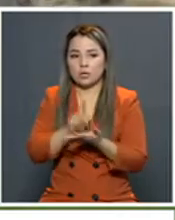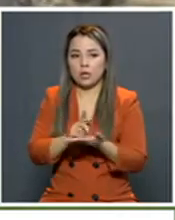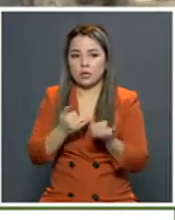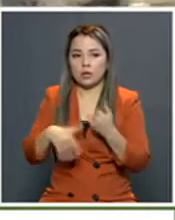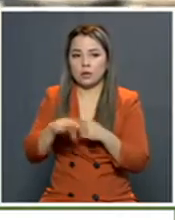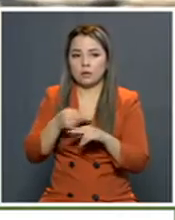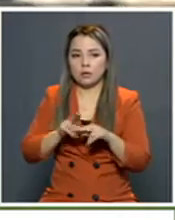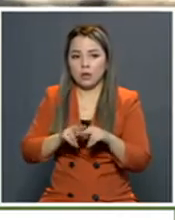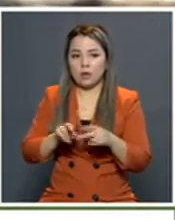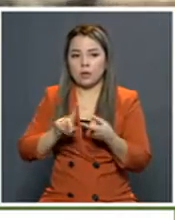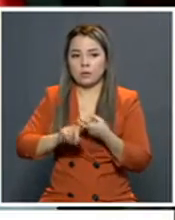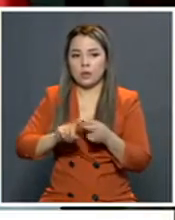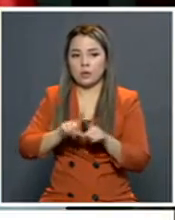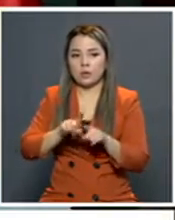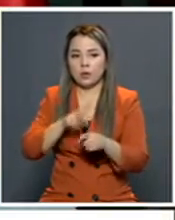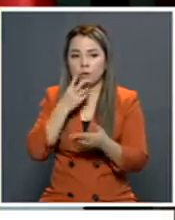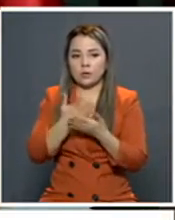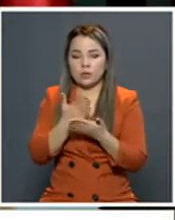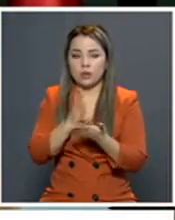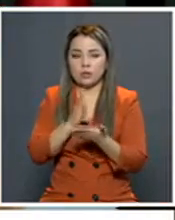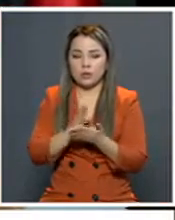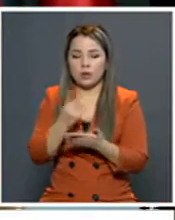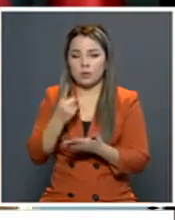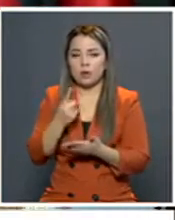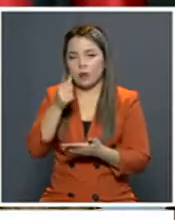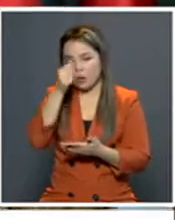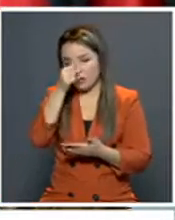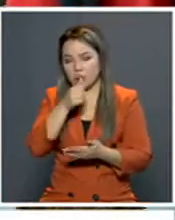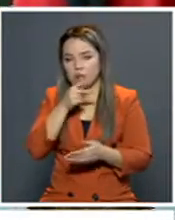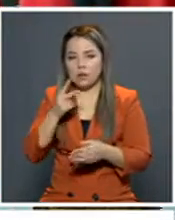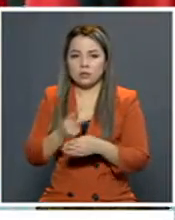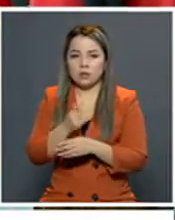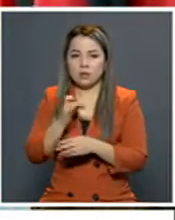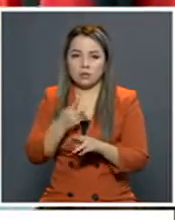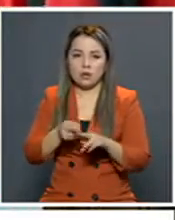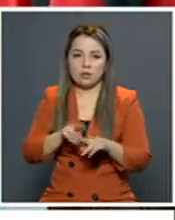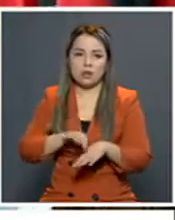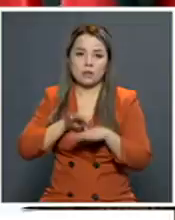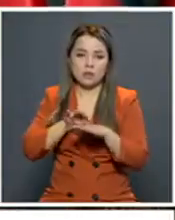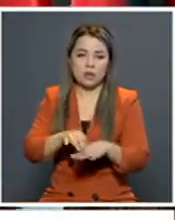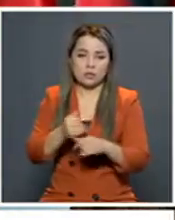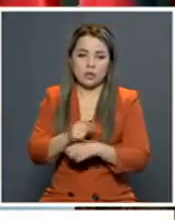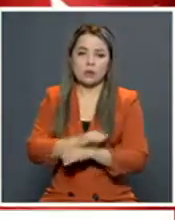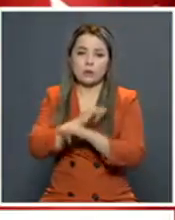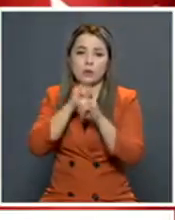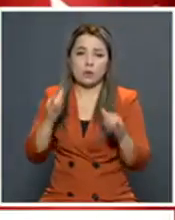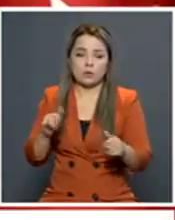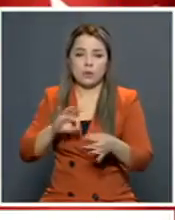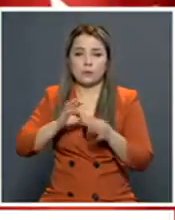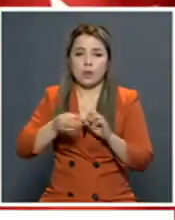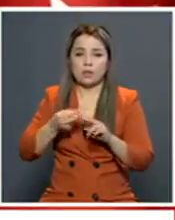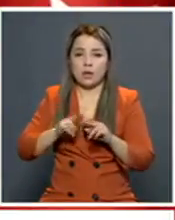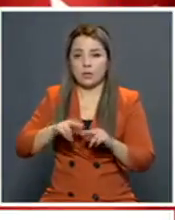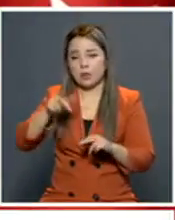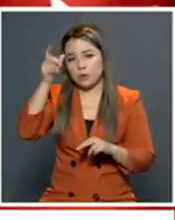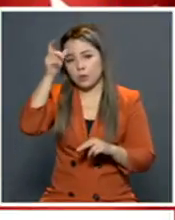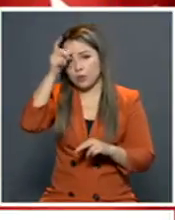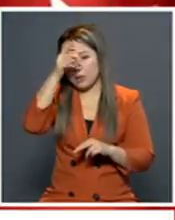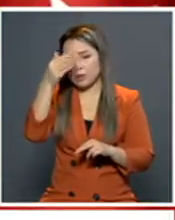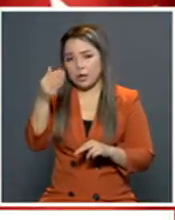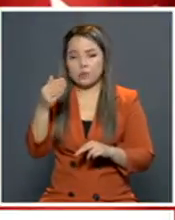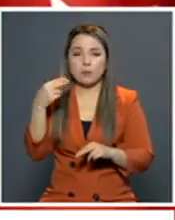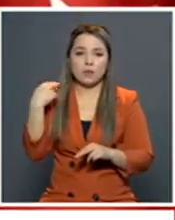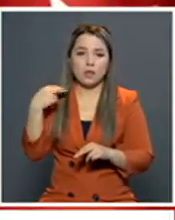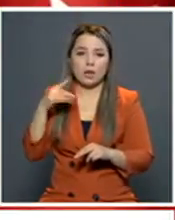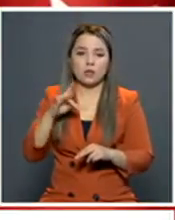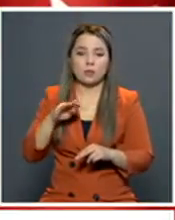Саракип екі тараптың да қарамағына бір айда екі рет өтіп отыр. Идлибтегі жағдайдың шиеленісіне байланысты Түркия президенті Реджеп Тайып